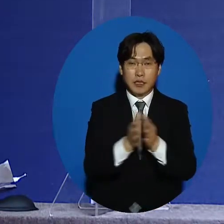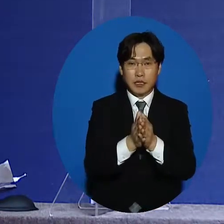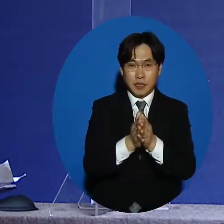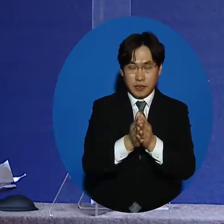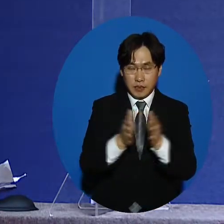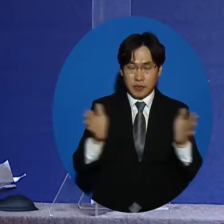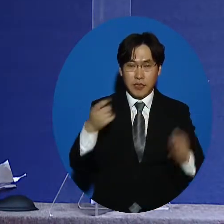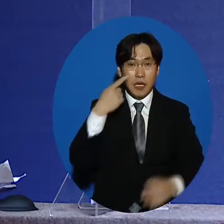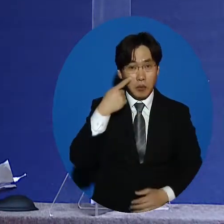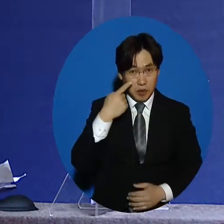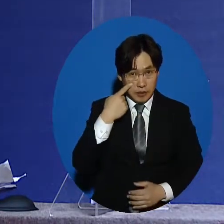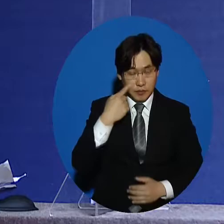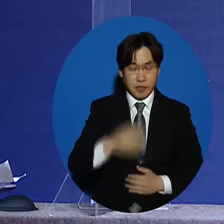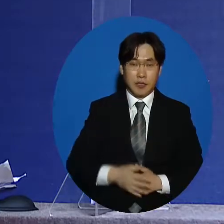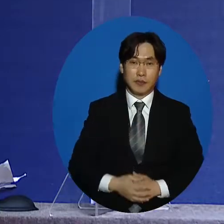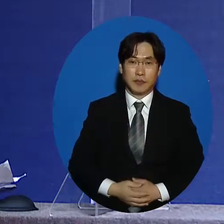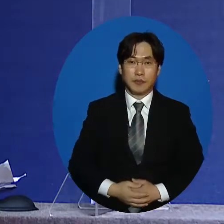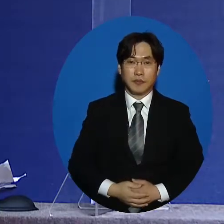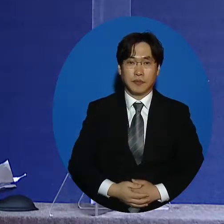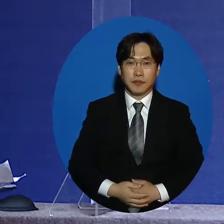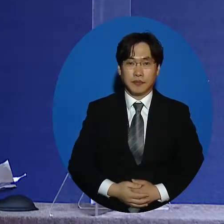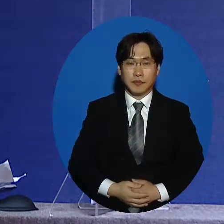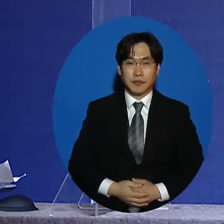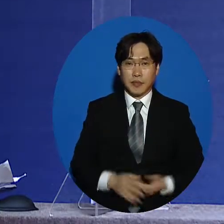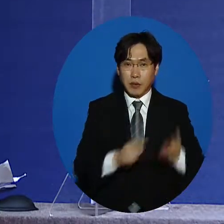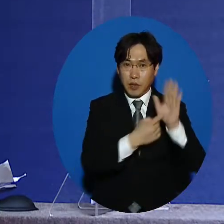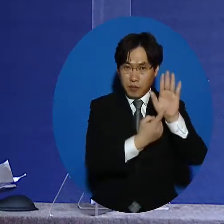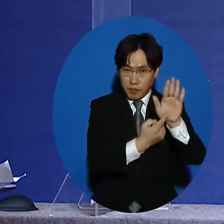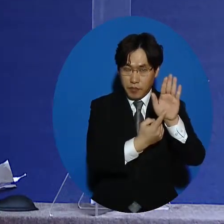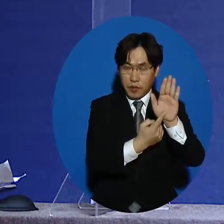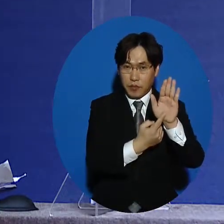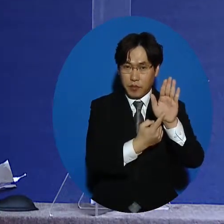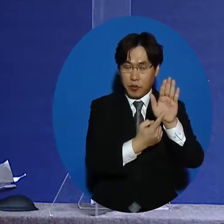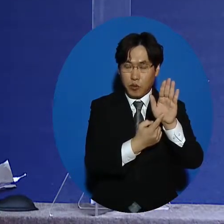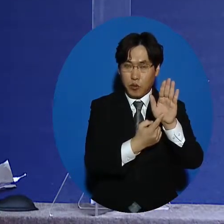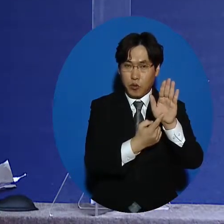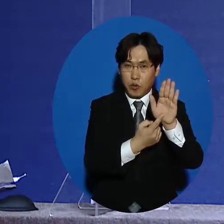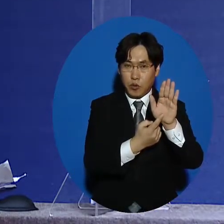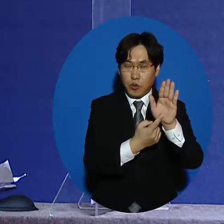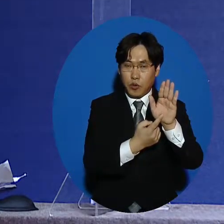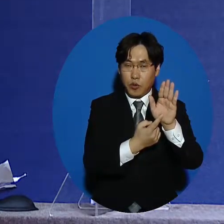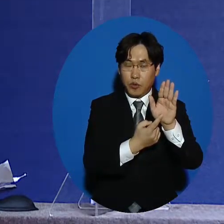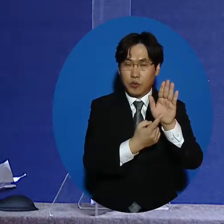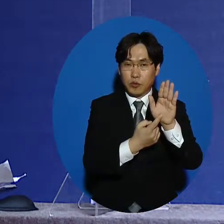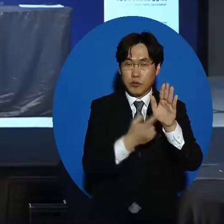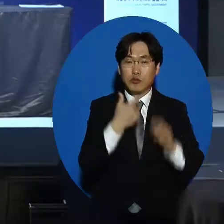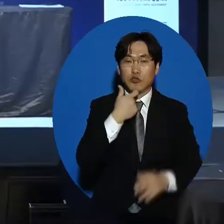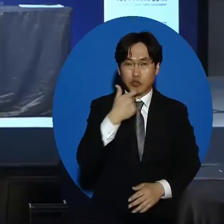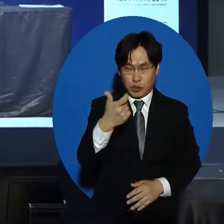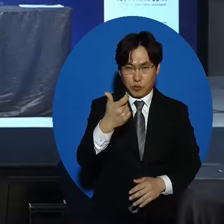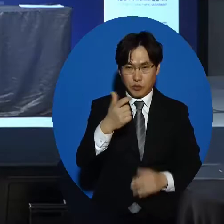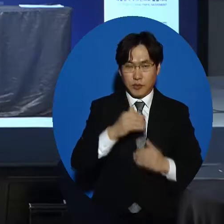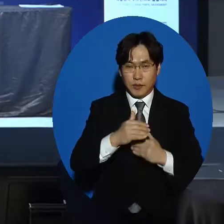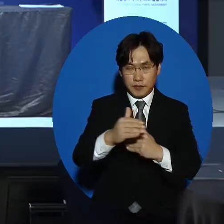교육연구소장 교육학 박사님의 발제를 60분간 들어보겠습니다.